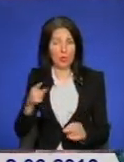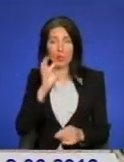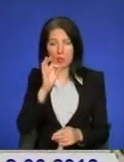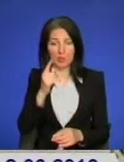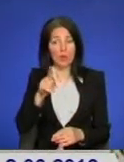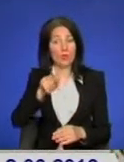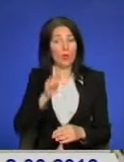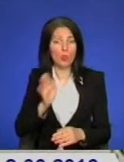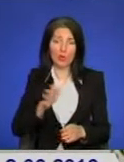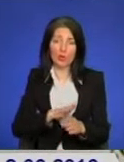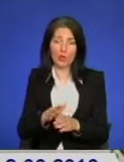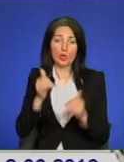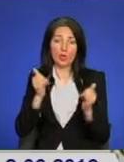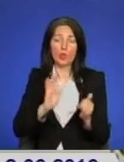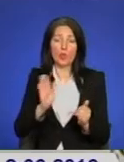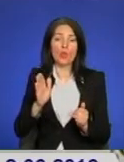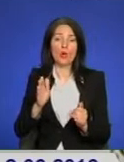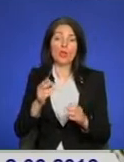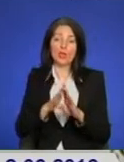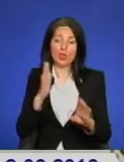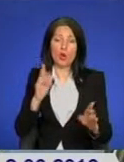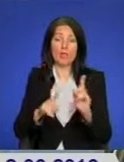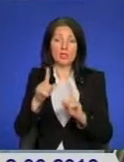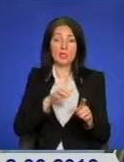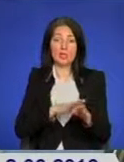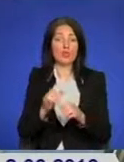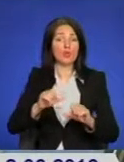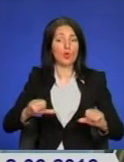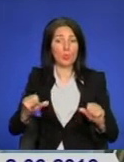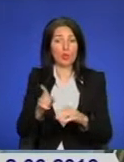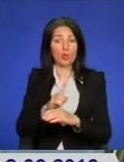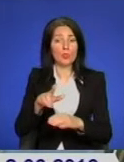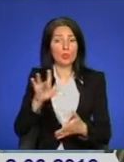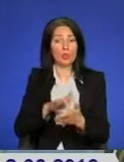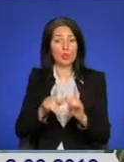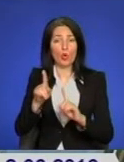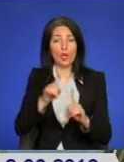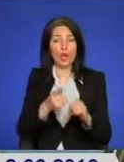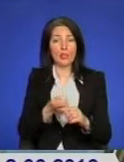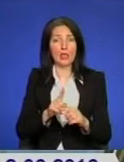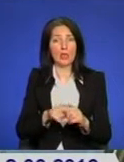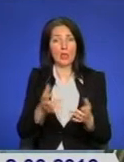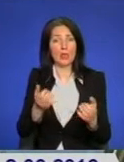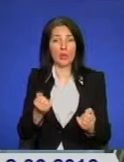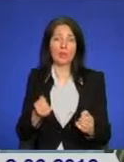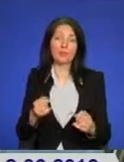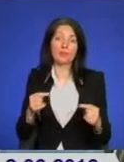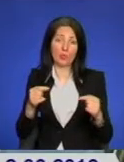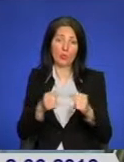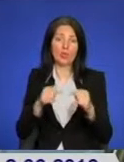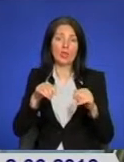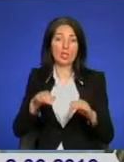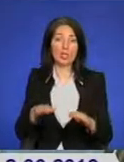виконано. Сьогодні відбулося чергове засідання виконавчого комітету Тернопільської міської ради, який і прийняв відповідне